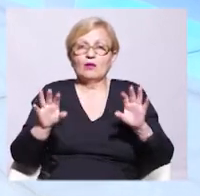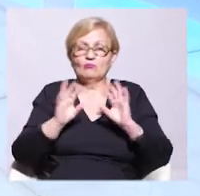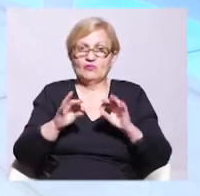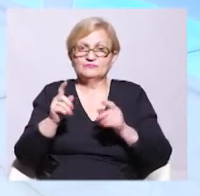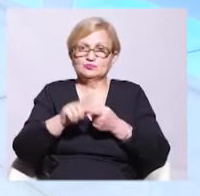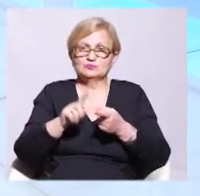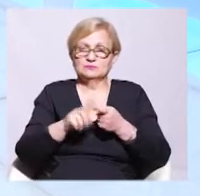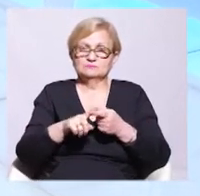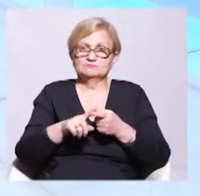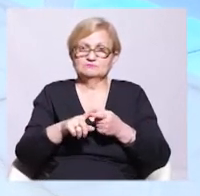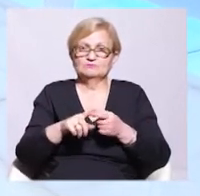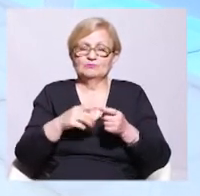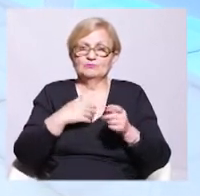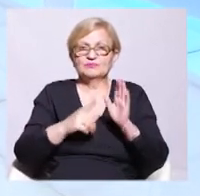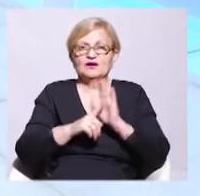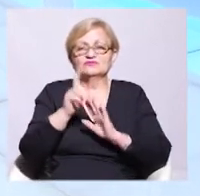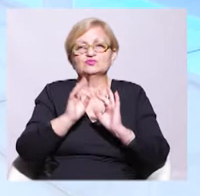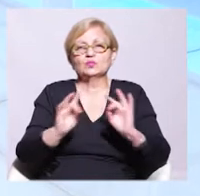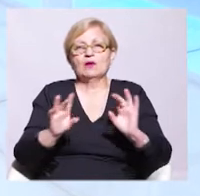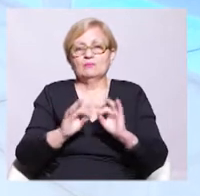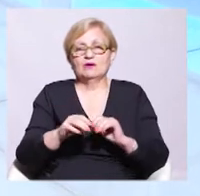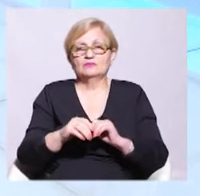kavshirdeba. Mudit ambebit davitsqot.